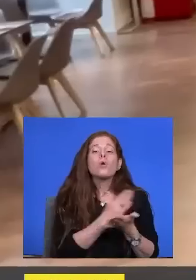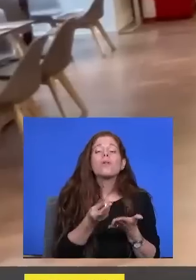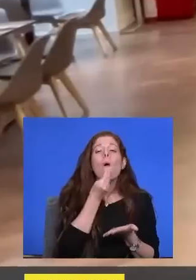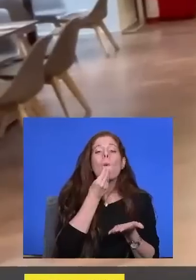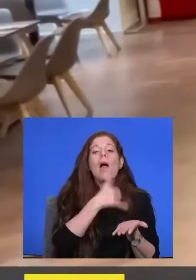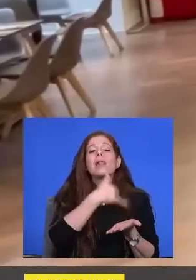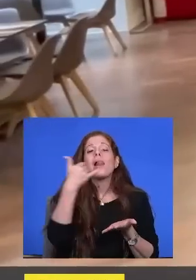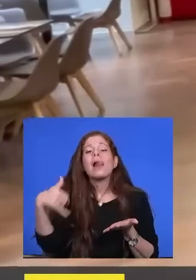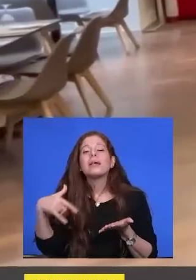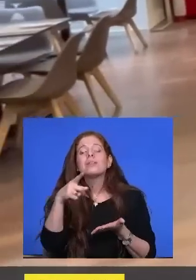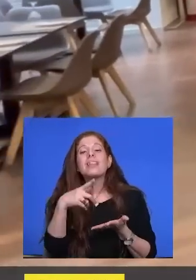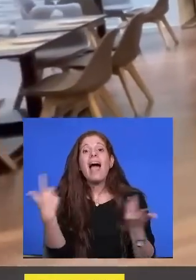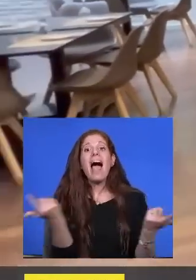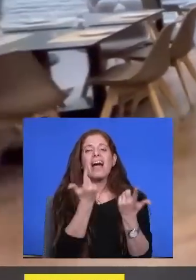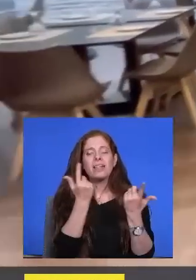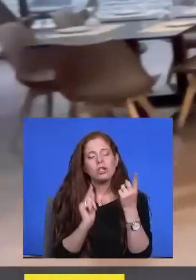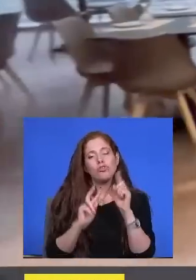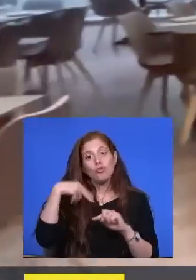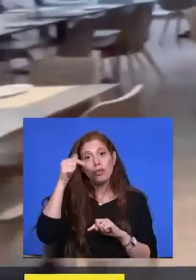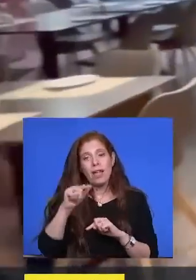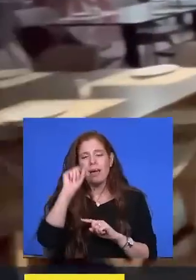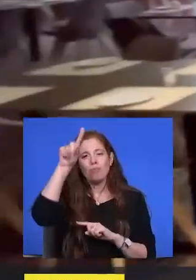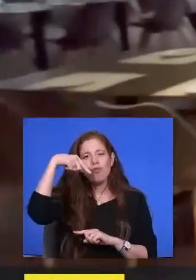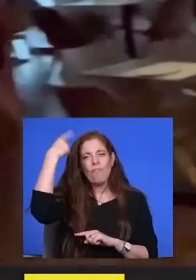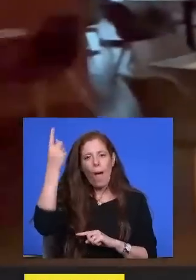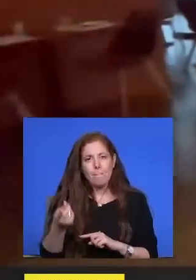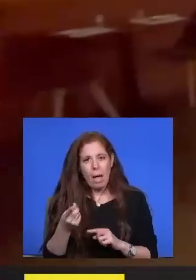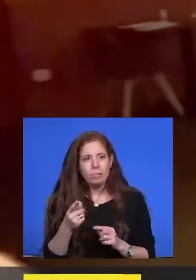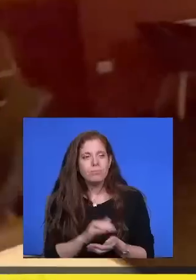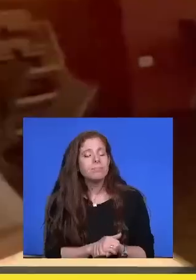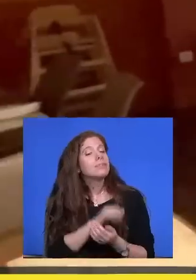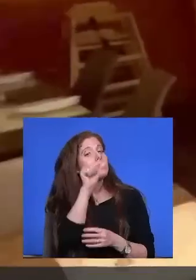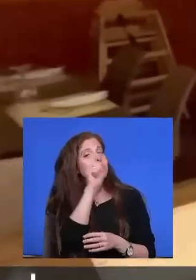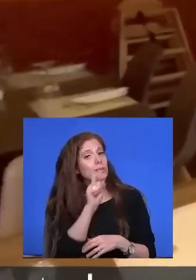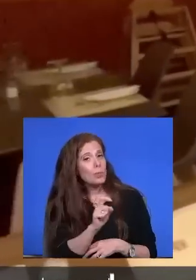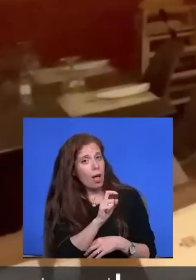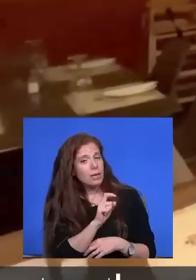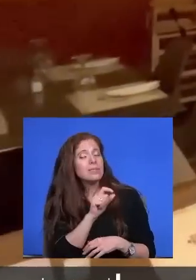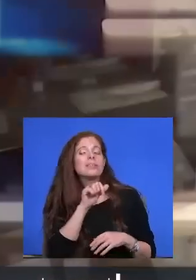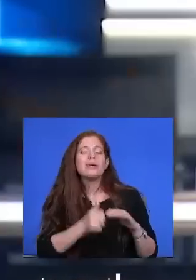החגיגית, שתתקיים כאן כבר בשבוע הבא. איציק זוארץ, אתונה.